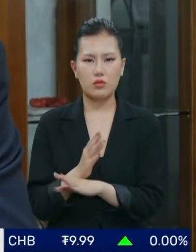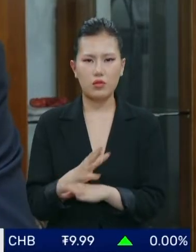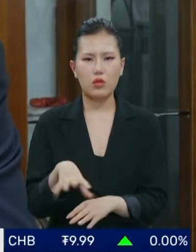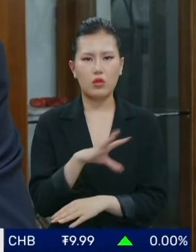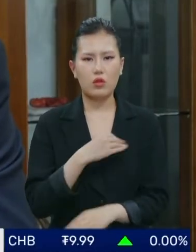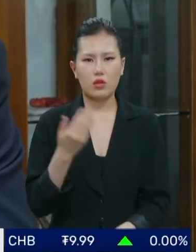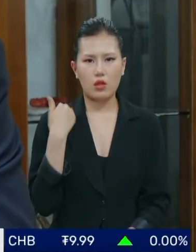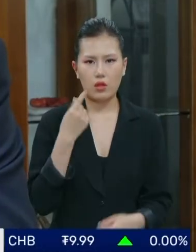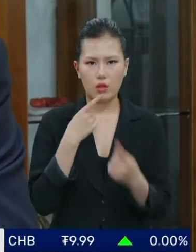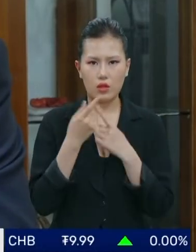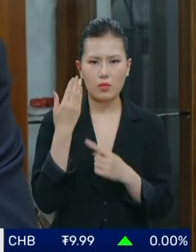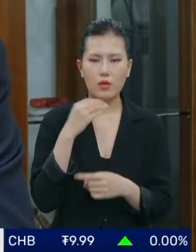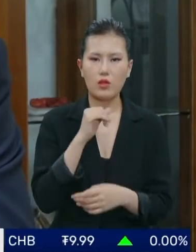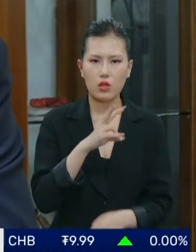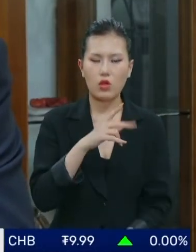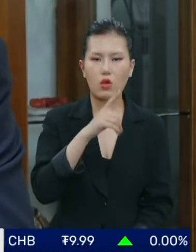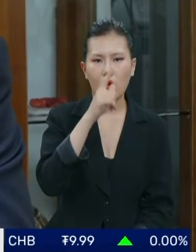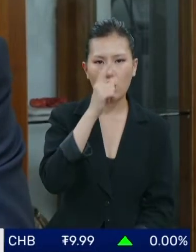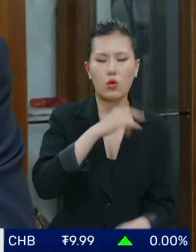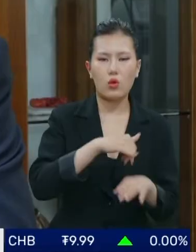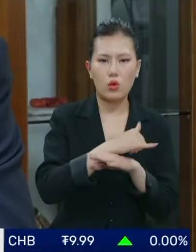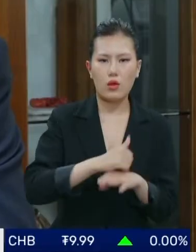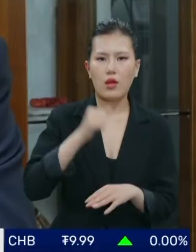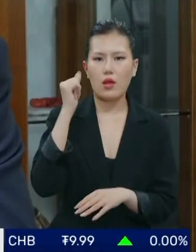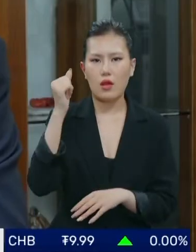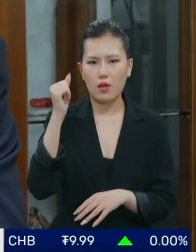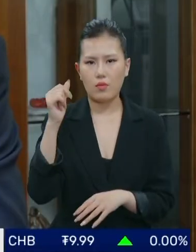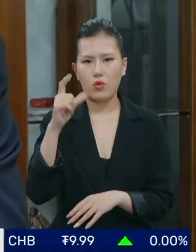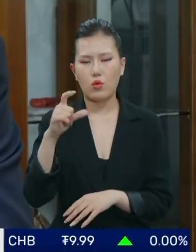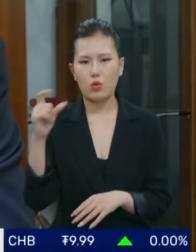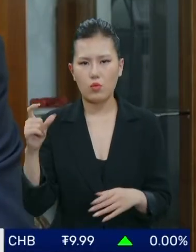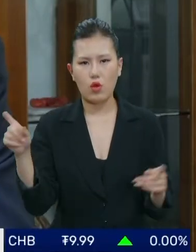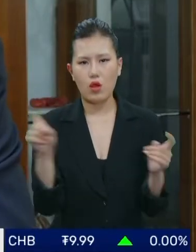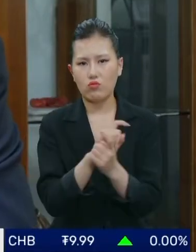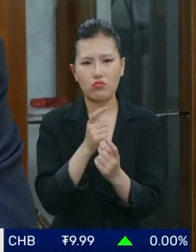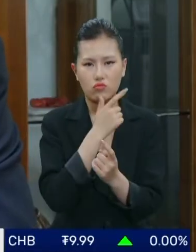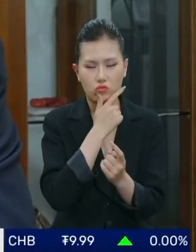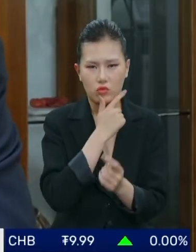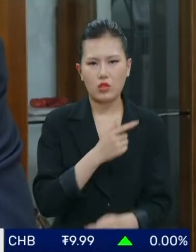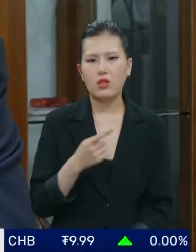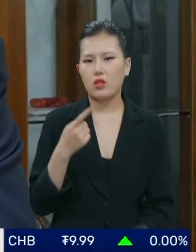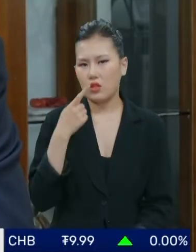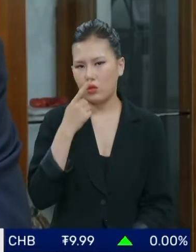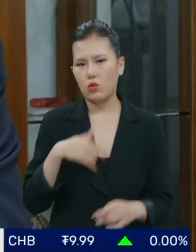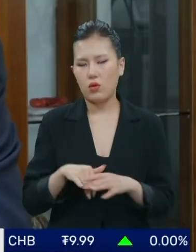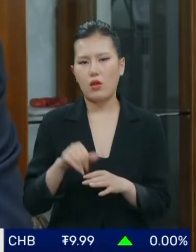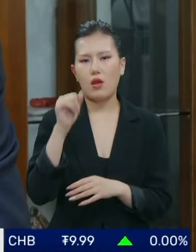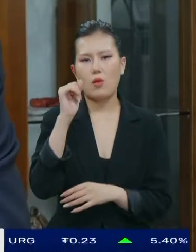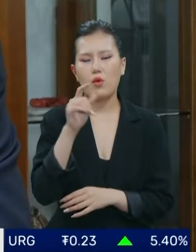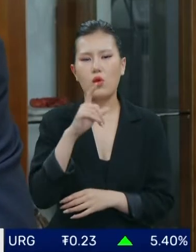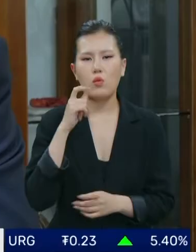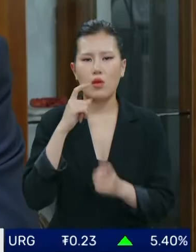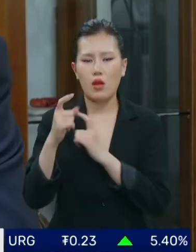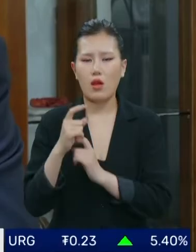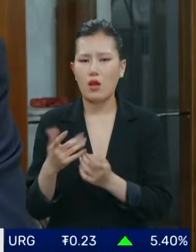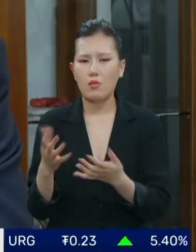одоо өнөөдөртөө Орос, Америкийн эрдэмтэд судлаач хоорондоо ярилцвал болонжгүй болсон. Хятад Америкийн судлаачны одоо хоорондын яриа хэлцээ ингээд